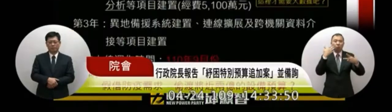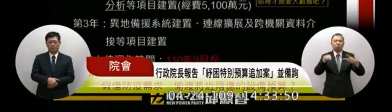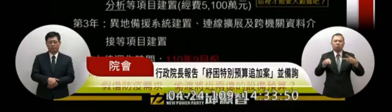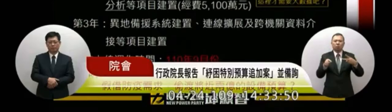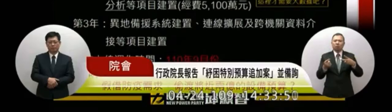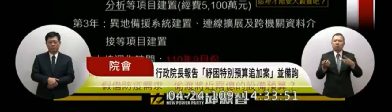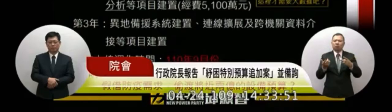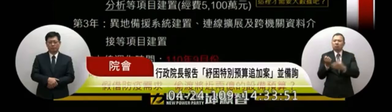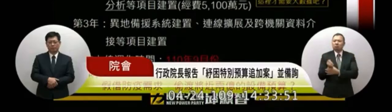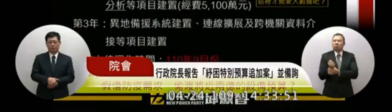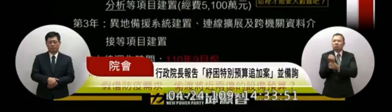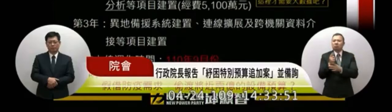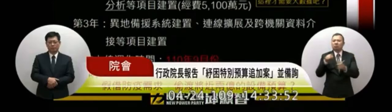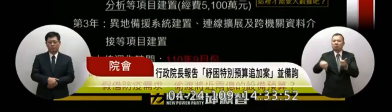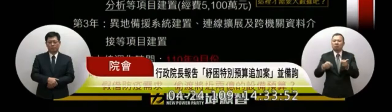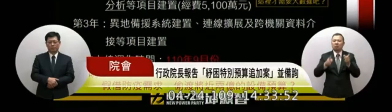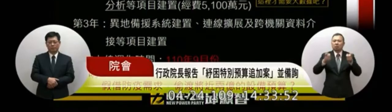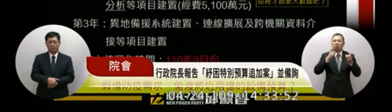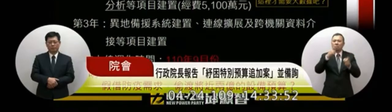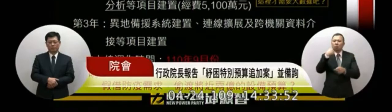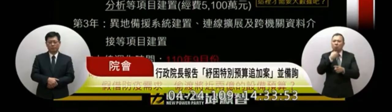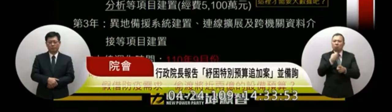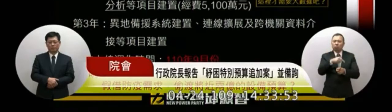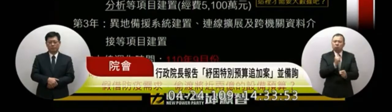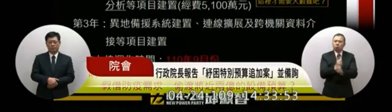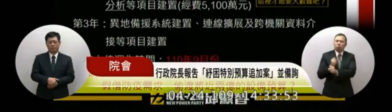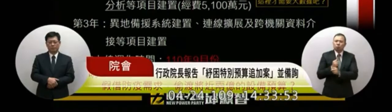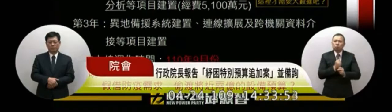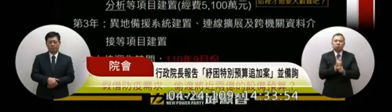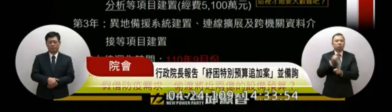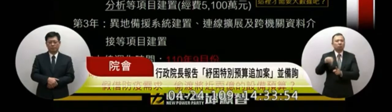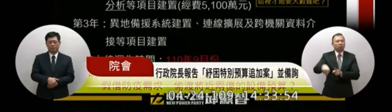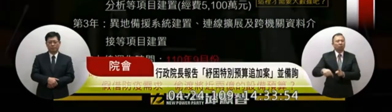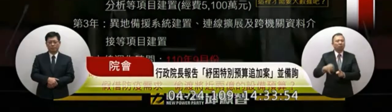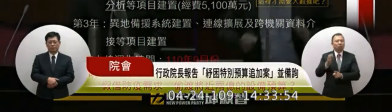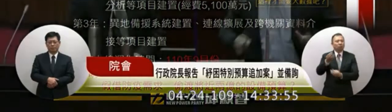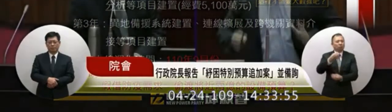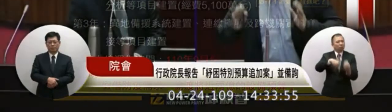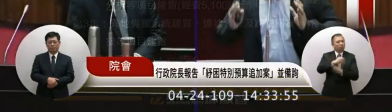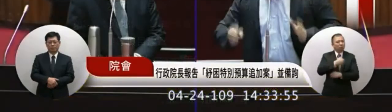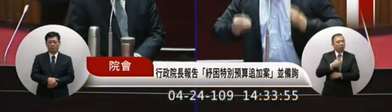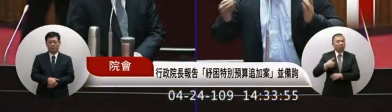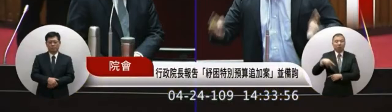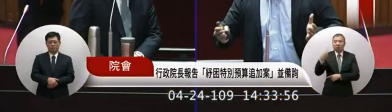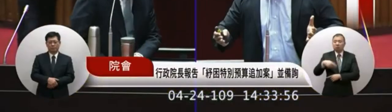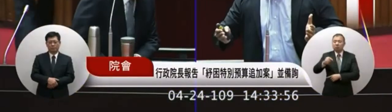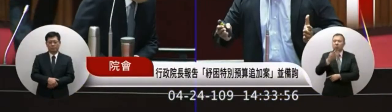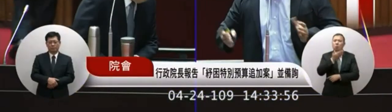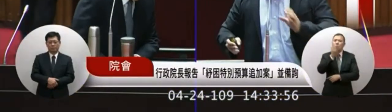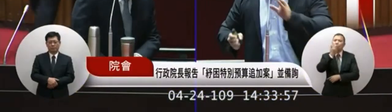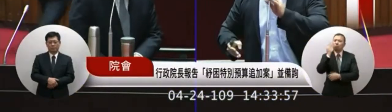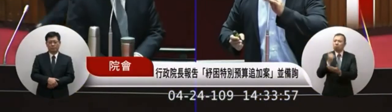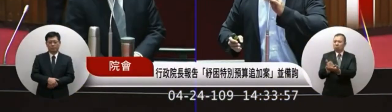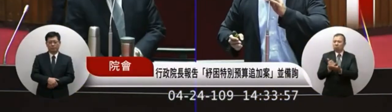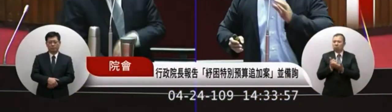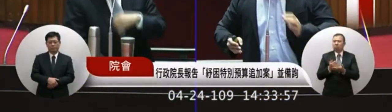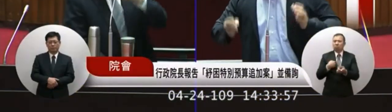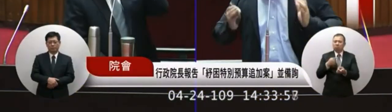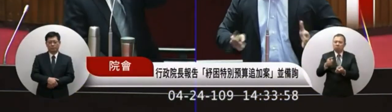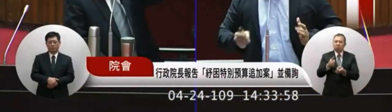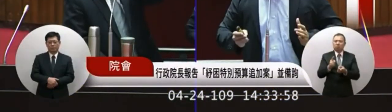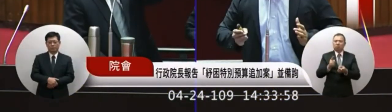吼。啊，第二就是讲，你看麦啊，吼，伊其实你讲这个旅客的建制啊，好还是什么吼？啊，这